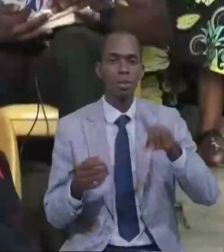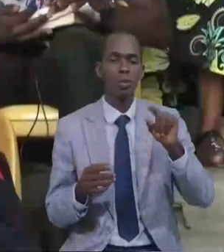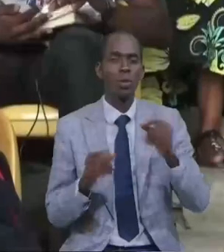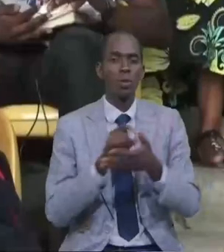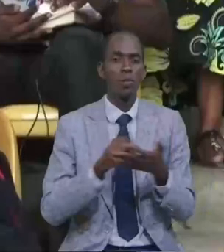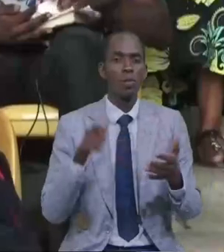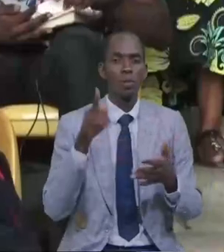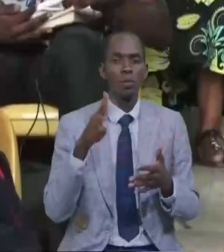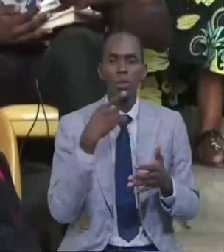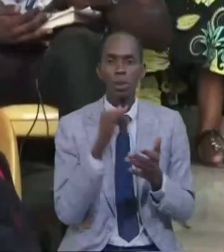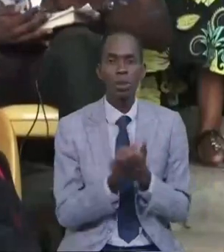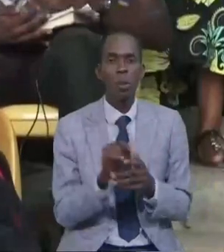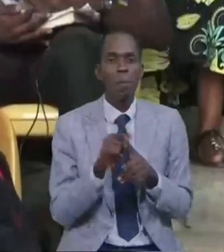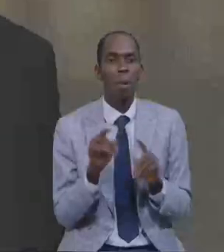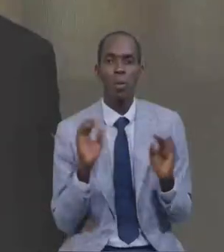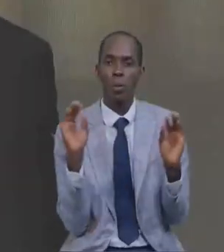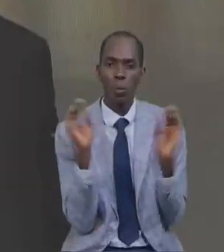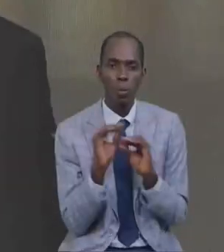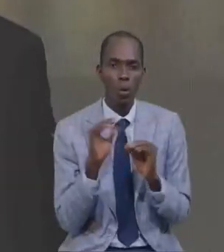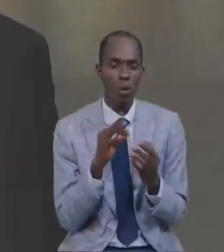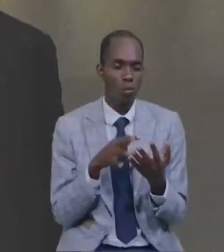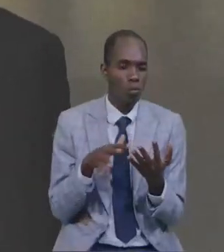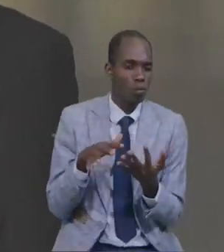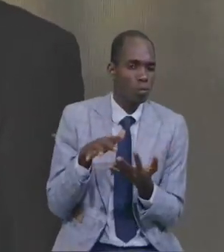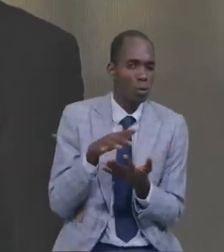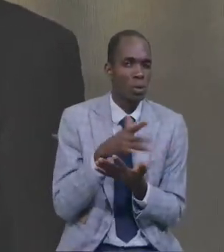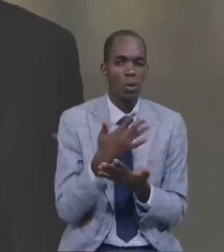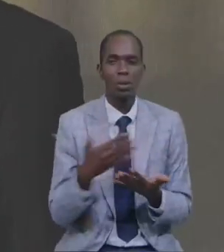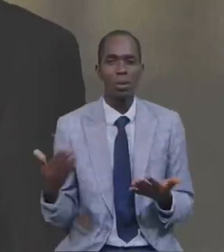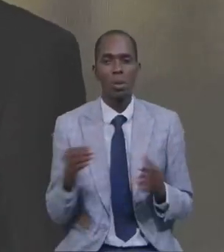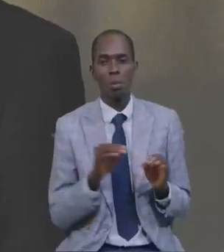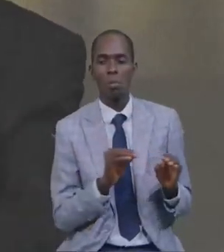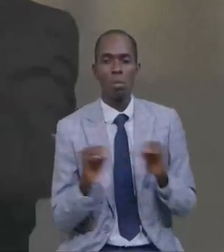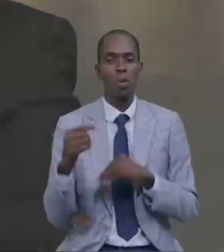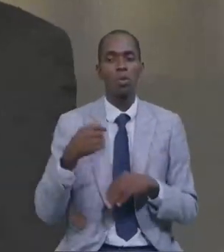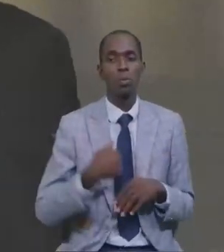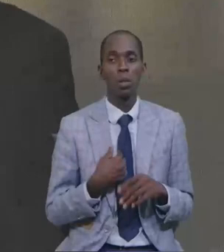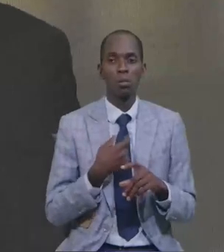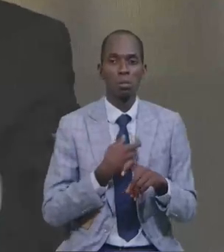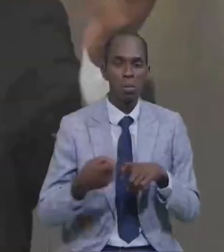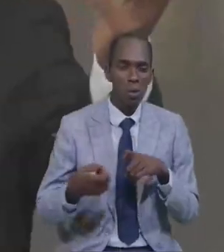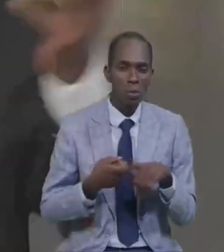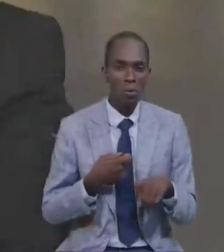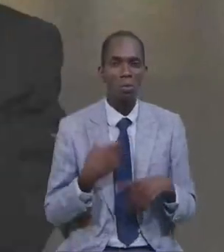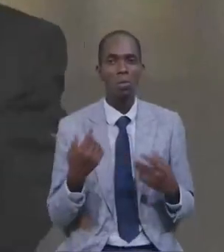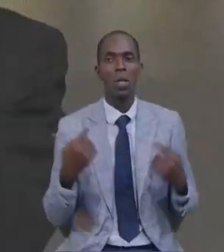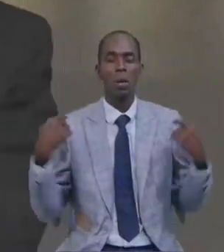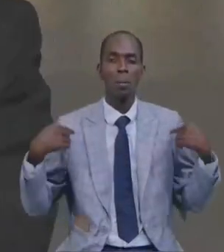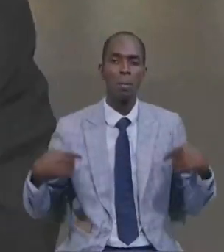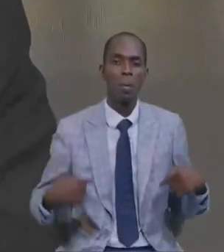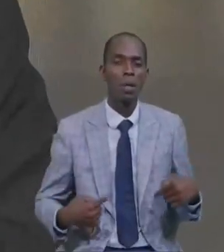La persécution, la douleur, les problèmes, quelle que soit la chose, et d'où est-ce que ça